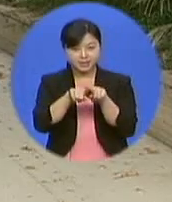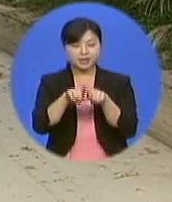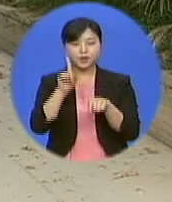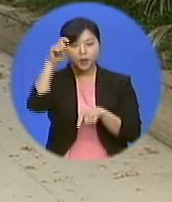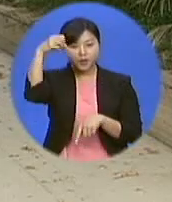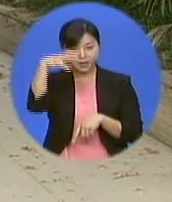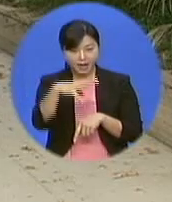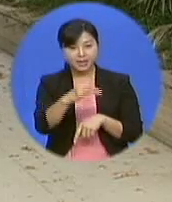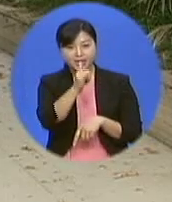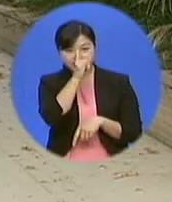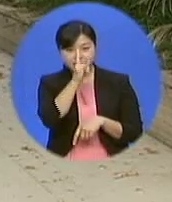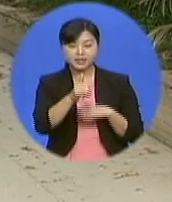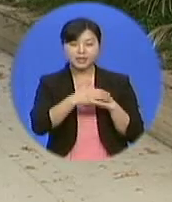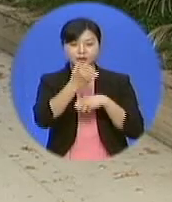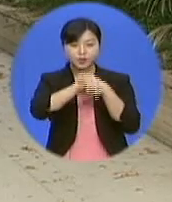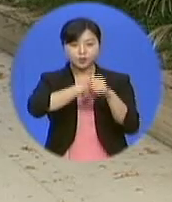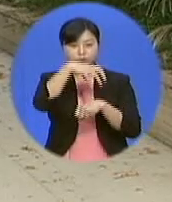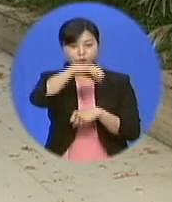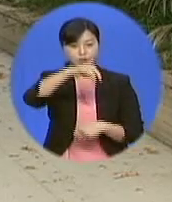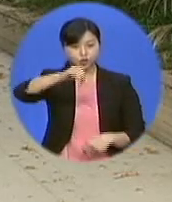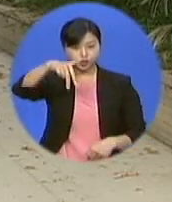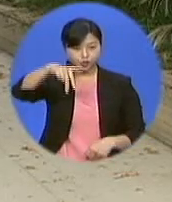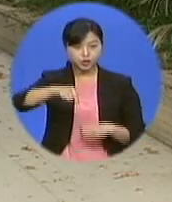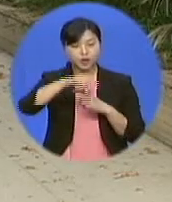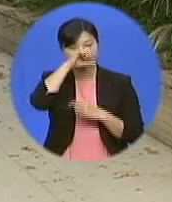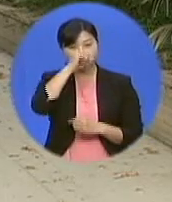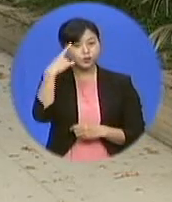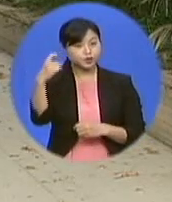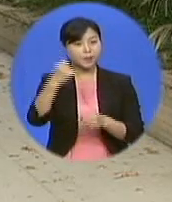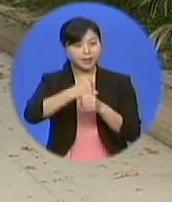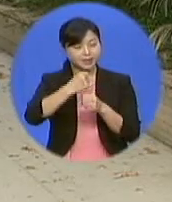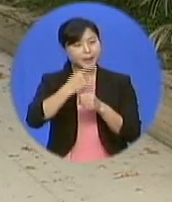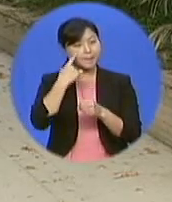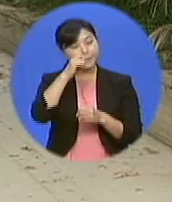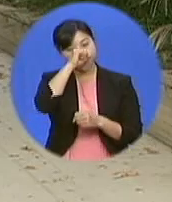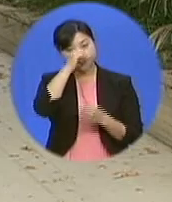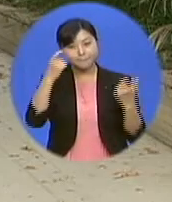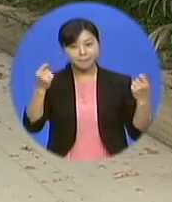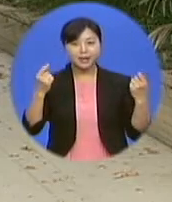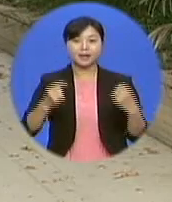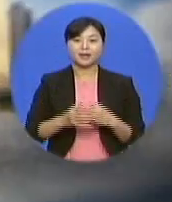고양시에 위치하고 있는 테마동물원 주주에서 좋은 추억 만들어보는 건 어떨까요?